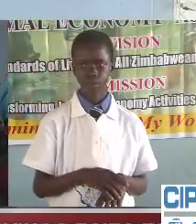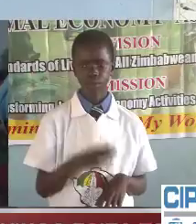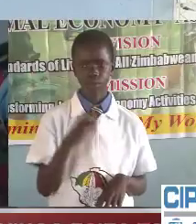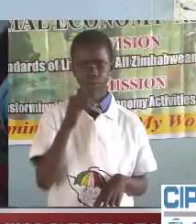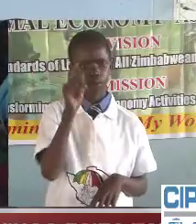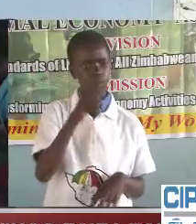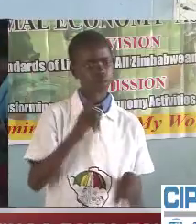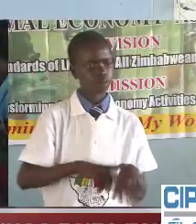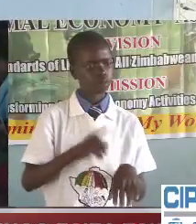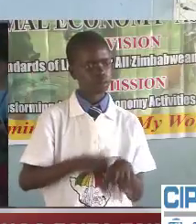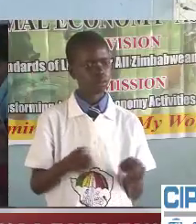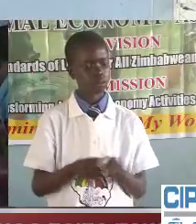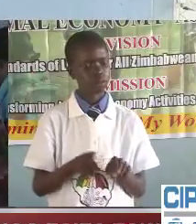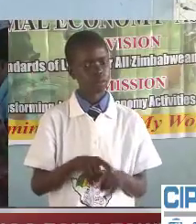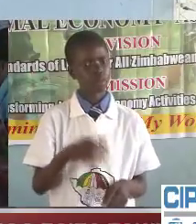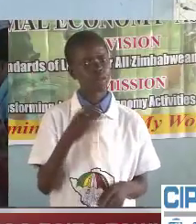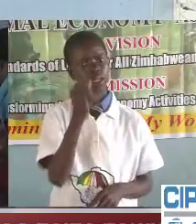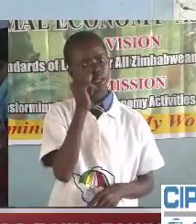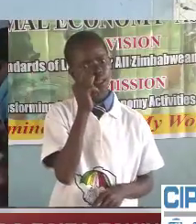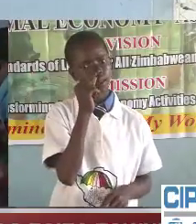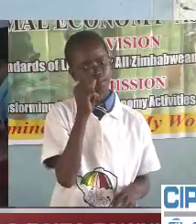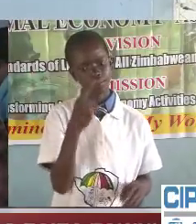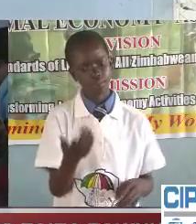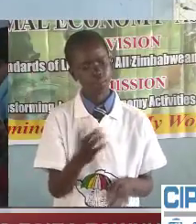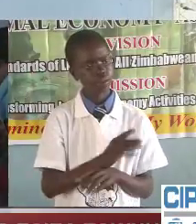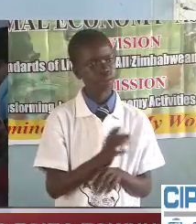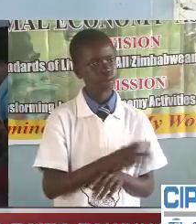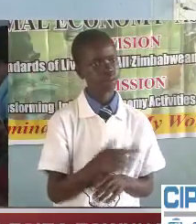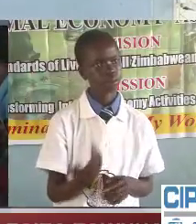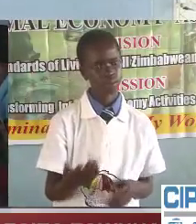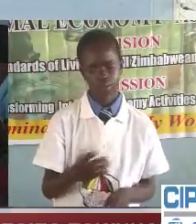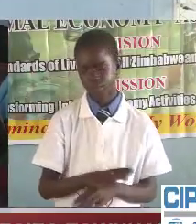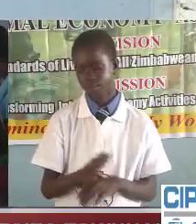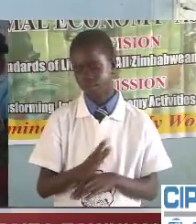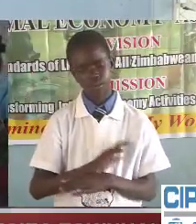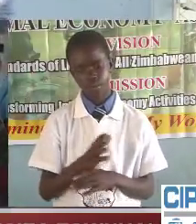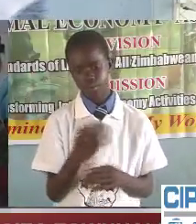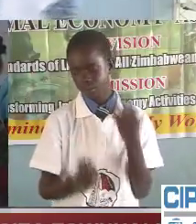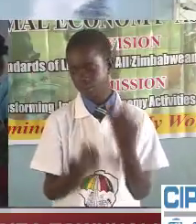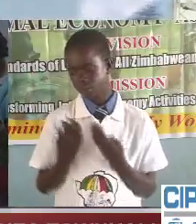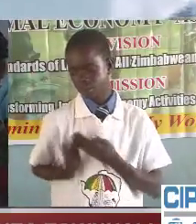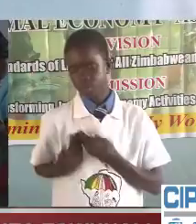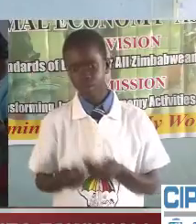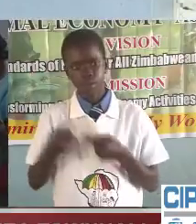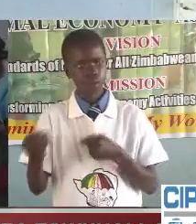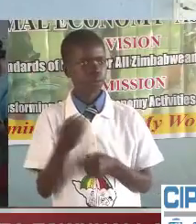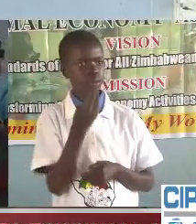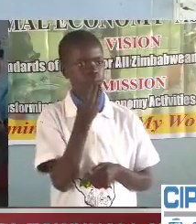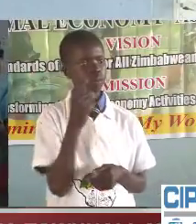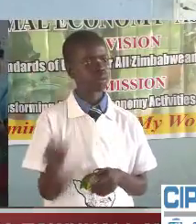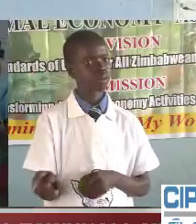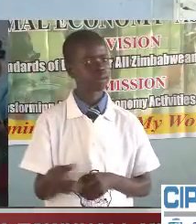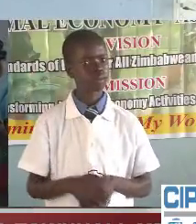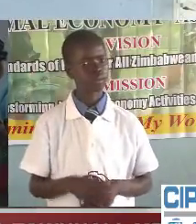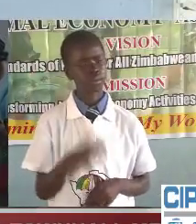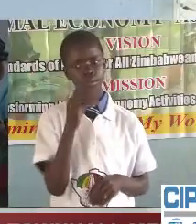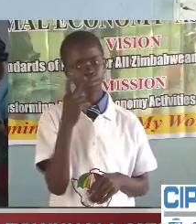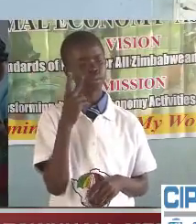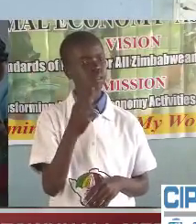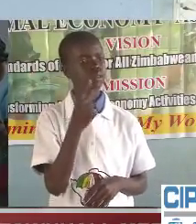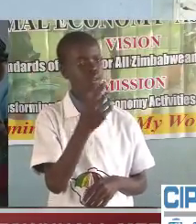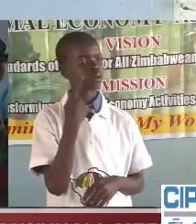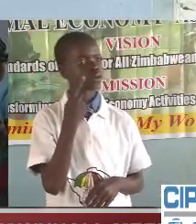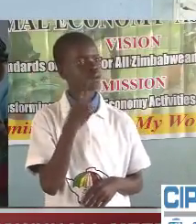angu vachitotsika madomasi vachitotsika mwana wangu vachitoti madomasi. saMP munozvionavo